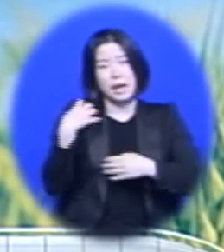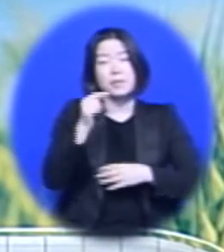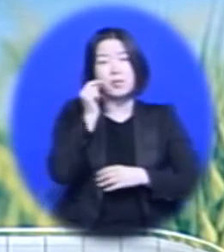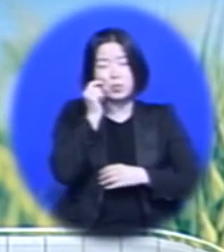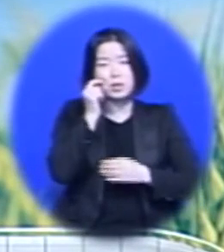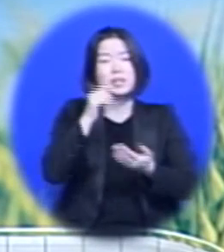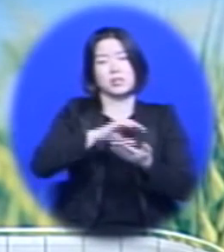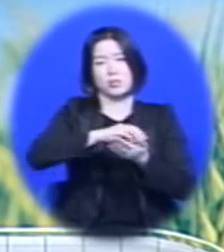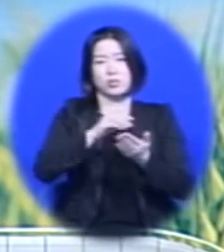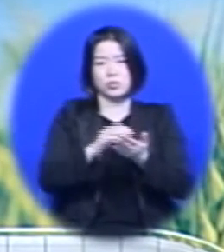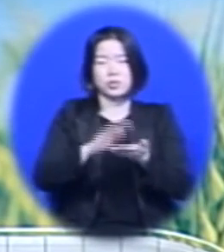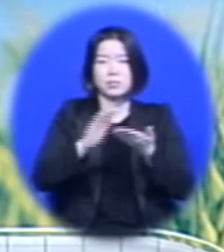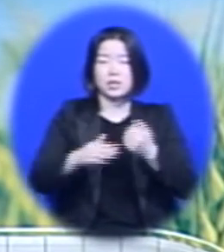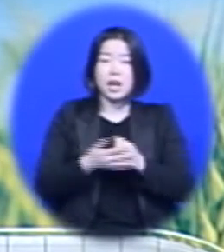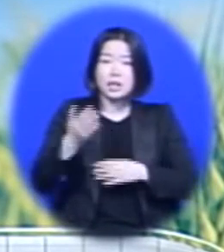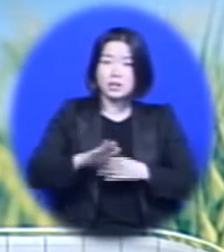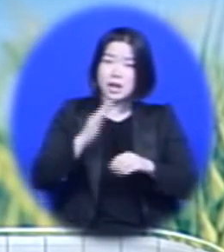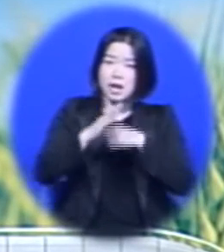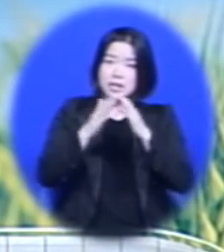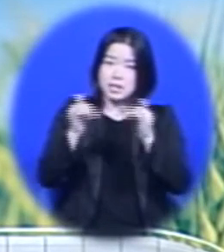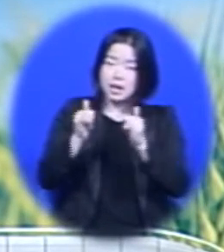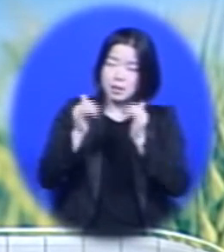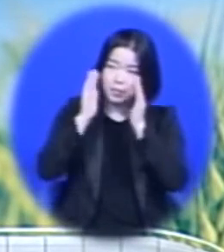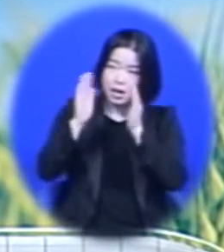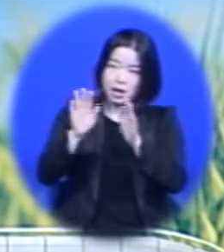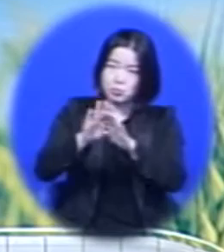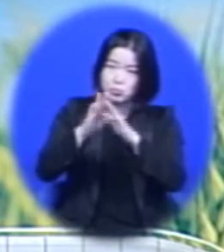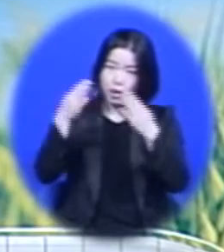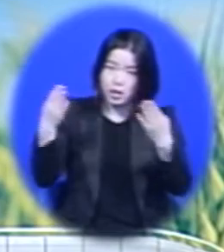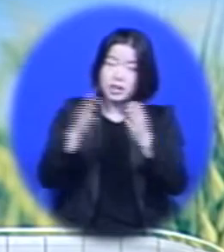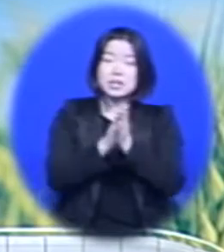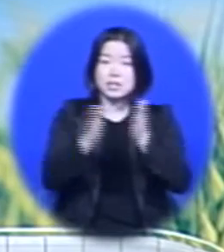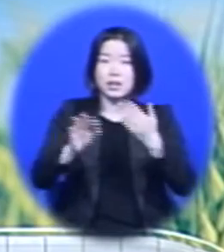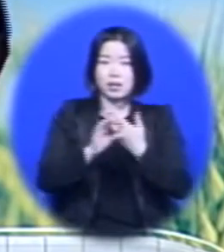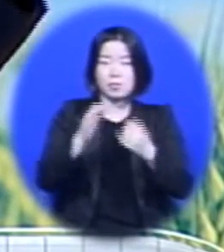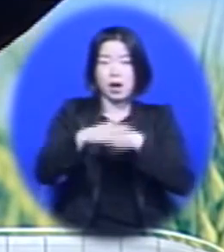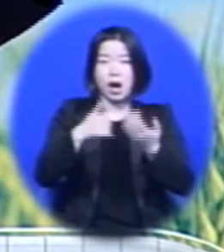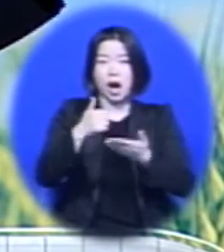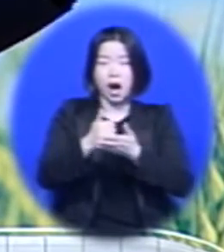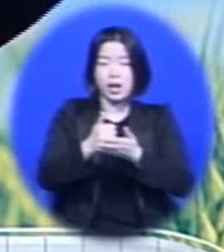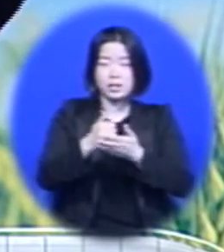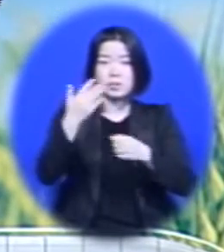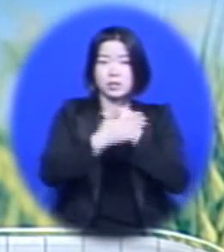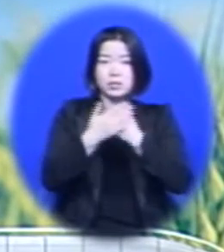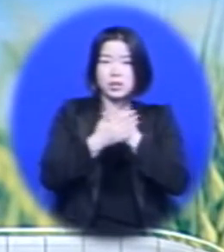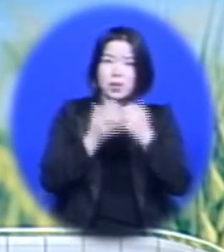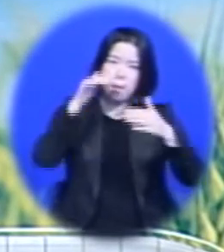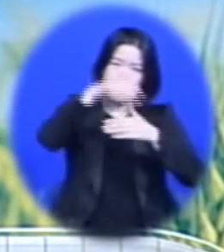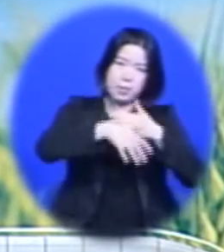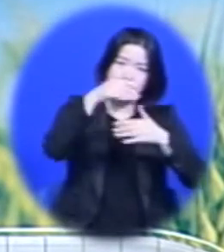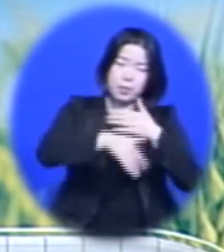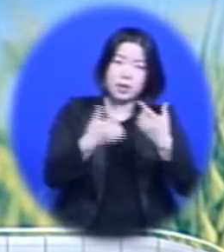수준입니다. 그러나 사람을 향한 문이 열리기 시작하면 그러면 하나님의 은혜는 폭포수 같은 은혜는